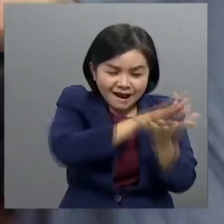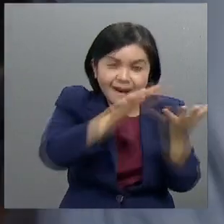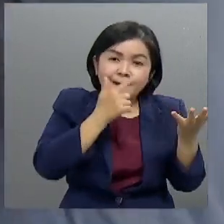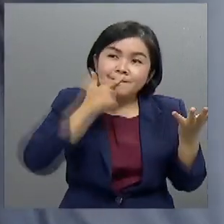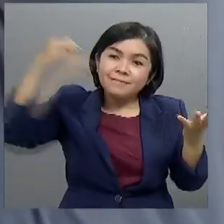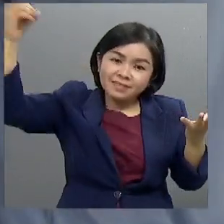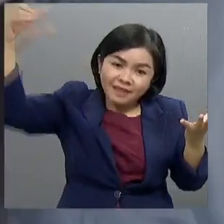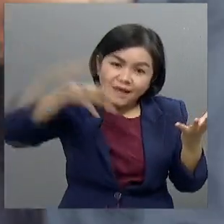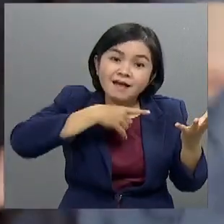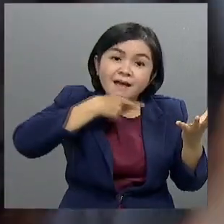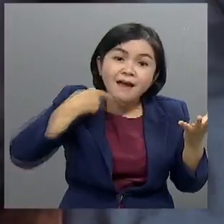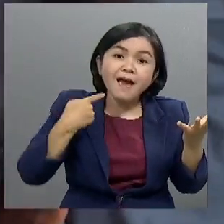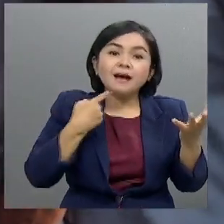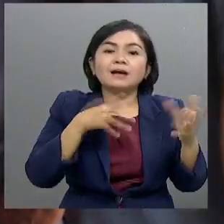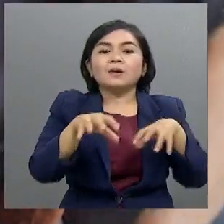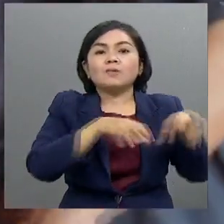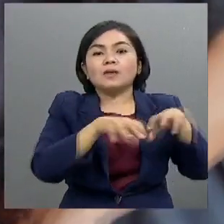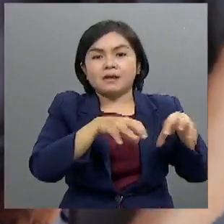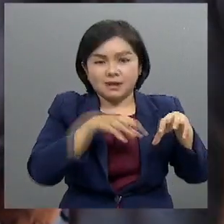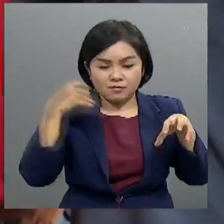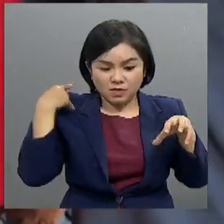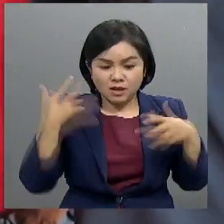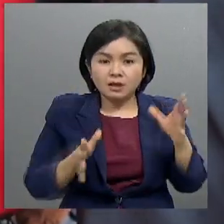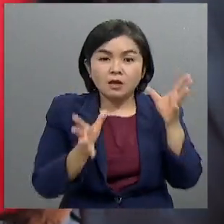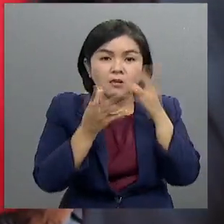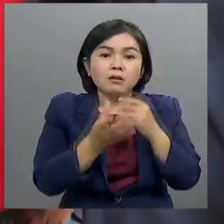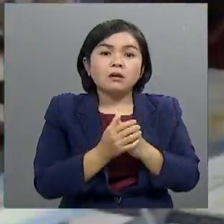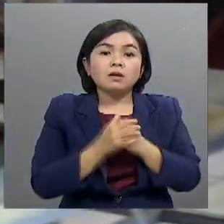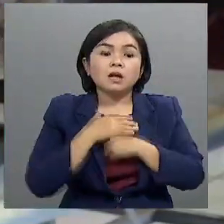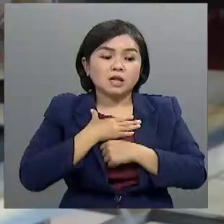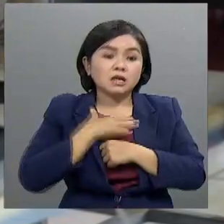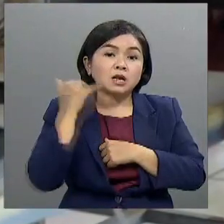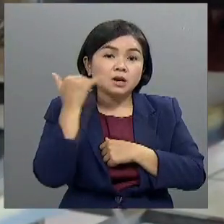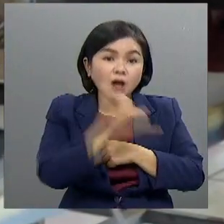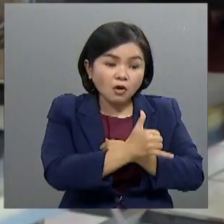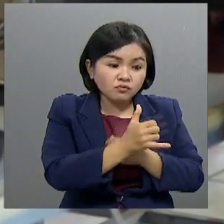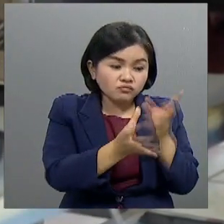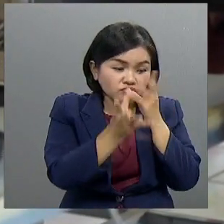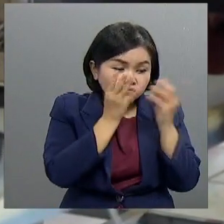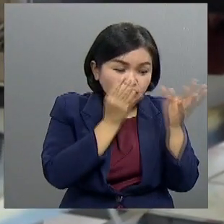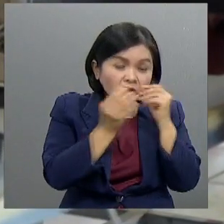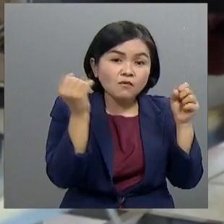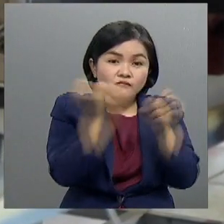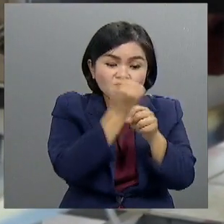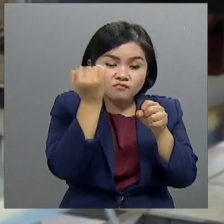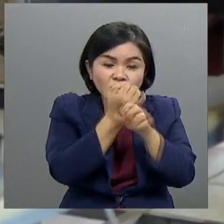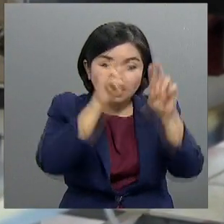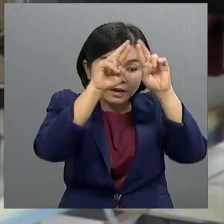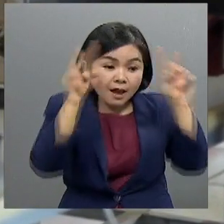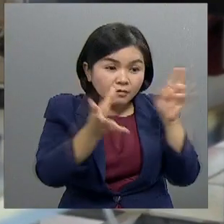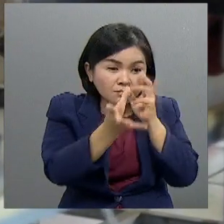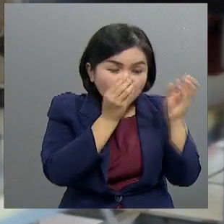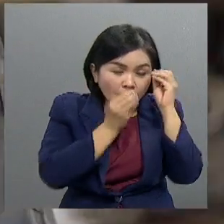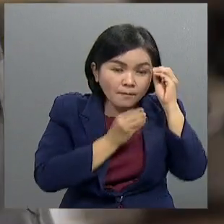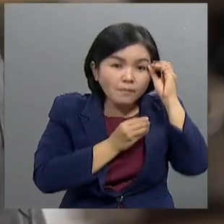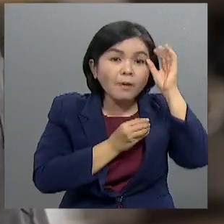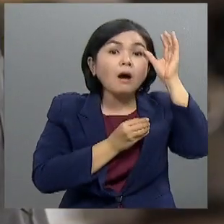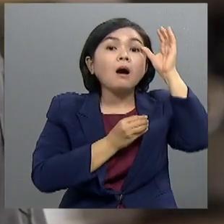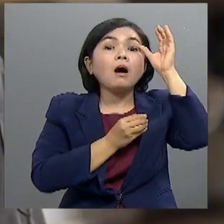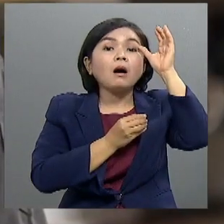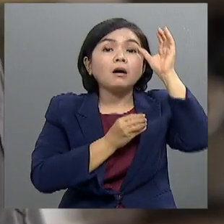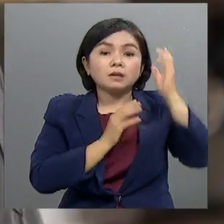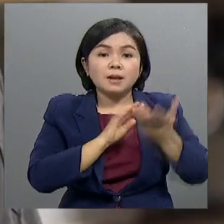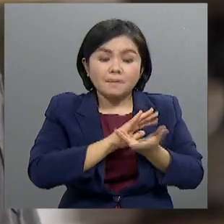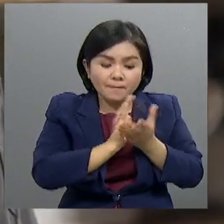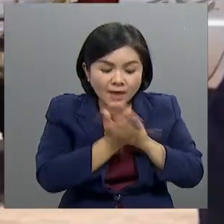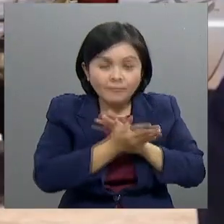จากการที่เราได้ออกไปฝึกงานตามร้านต่างๆครับได้นำความรู้สั่นนั้นมาใช้ในการอู่ซ่อม